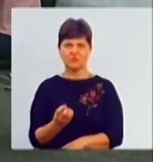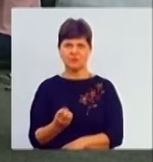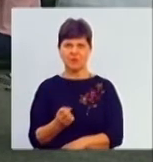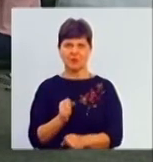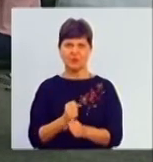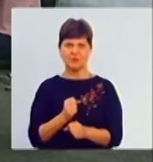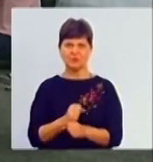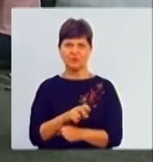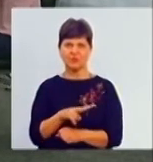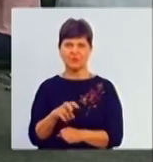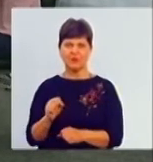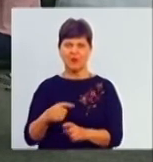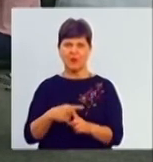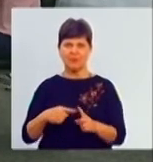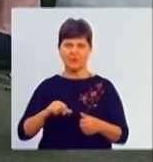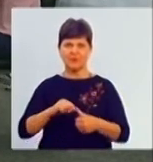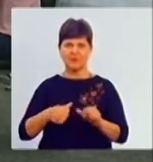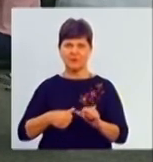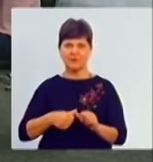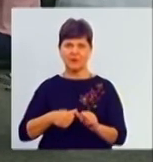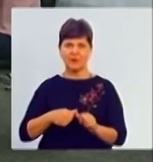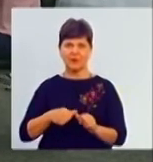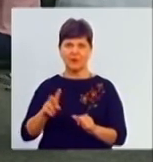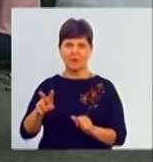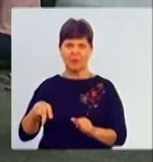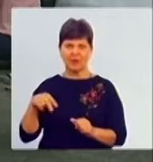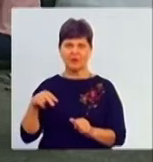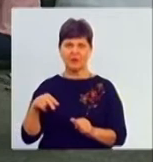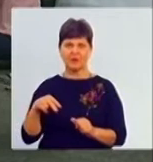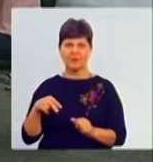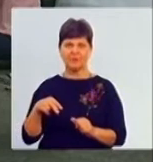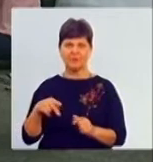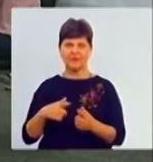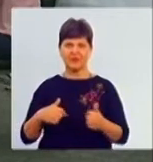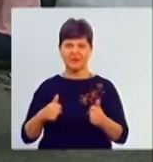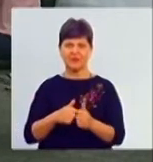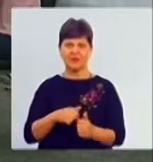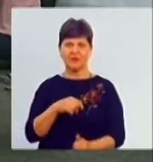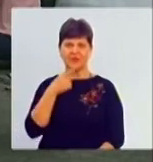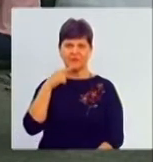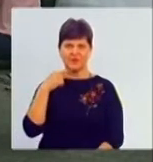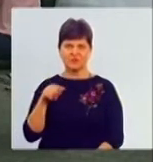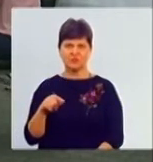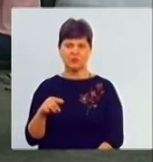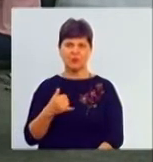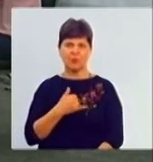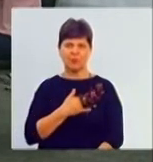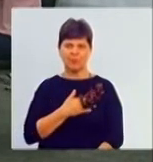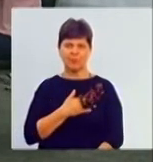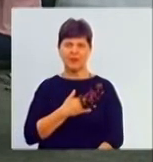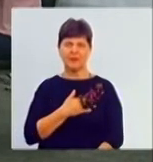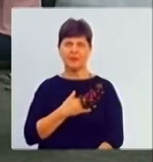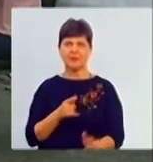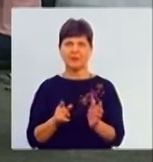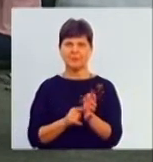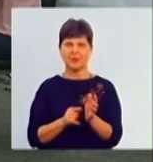працювала на півставки паралельно в інфарктному відділенні на Вишинці. І в мене пенсія, мені